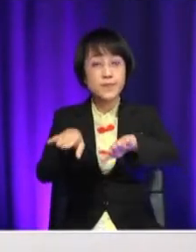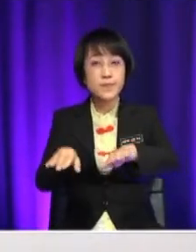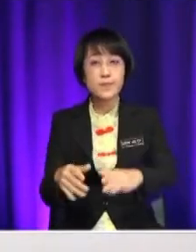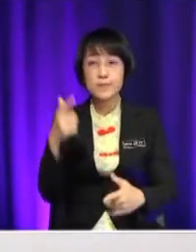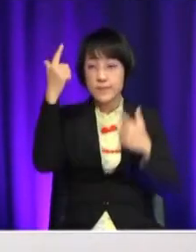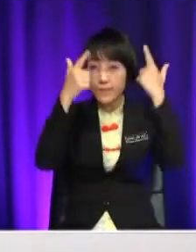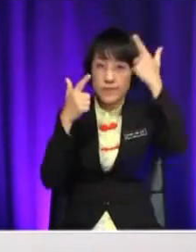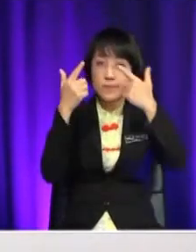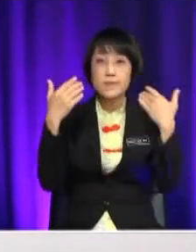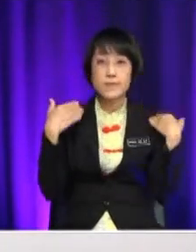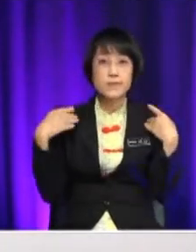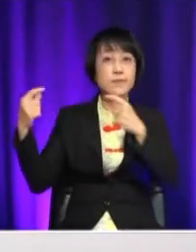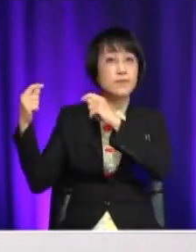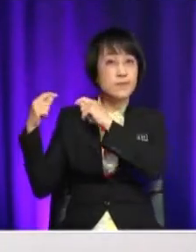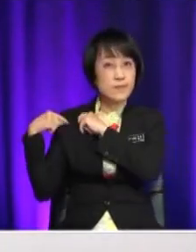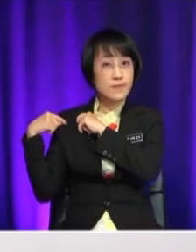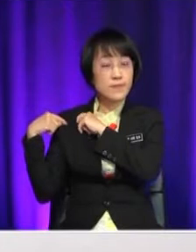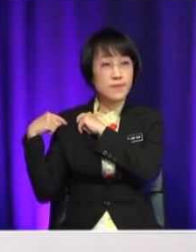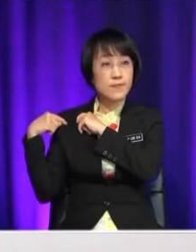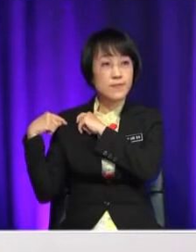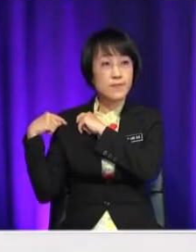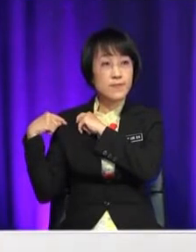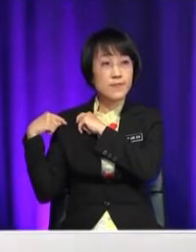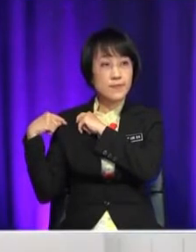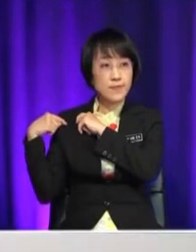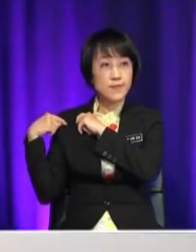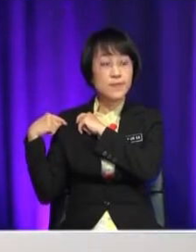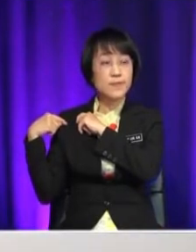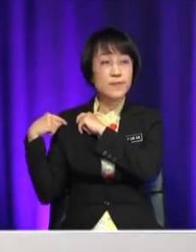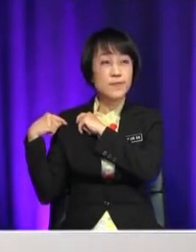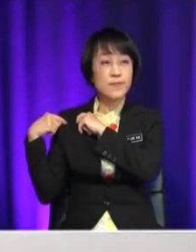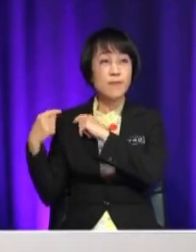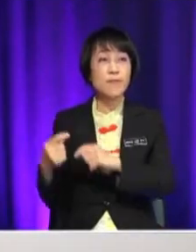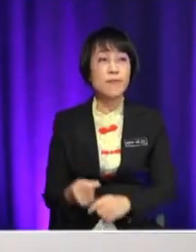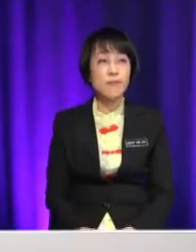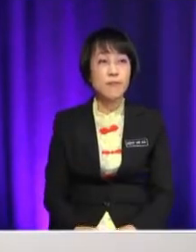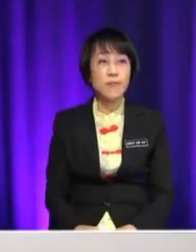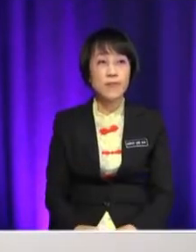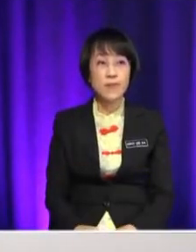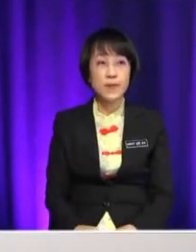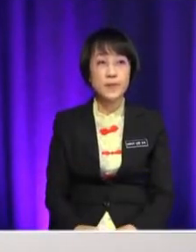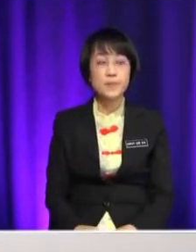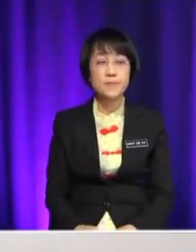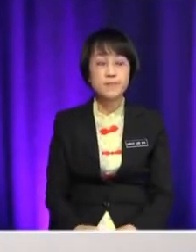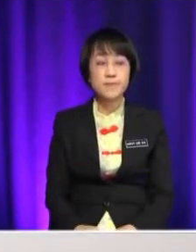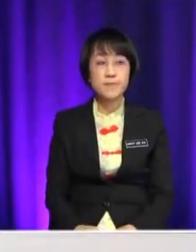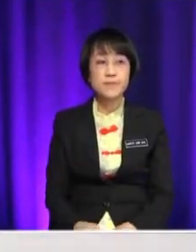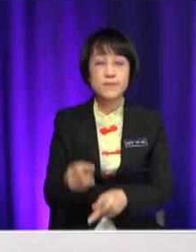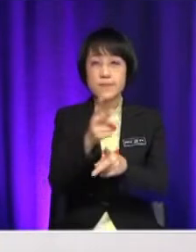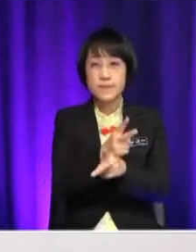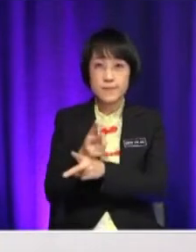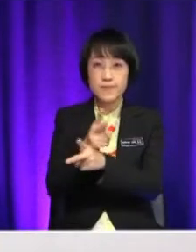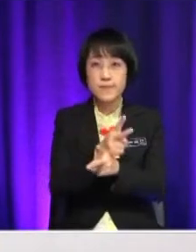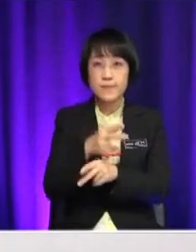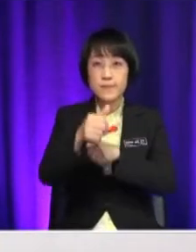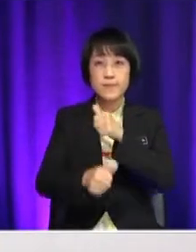memiliki tanggungjawab yang perlu dilaksanakan dalam apa-apa keadaan sekalipun. seperti tanggungjawab kita dalam penjagaan alam